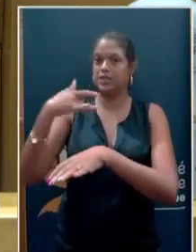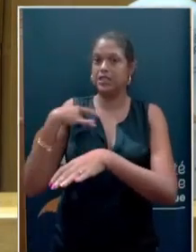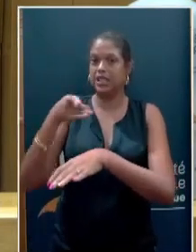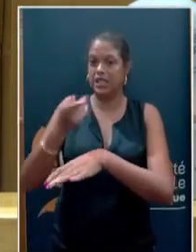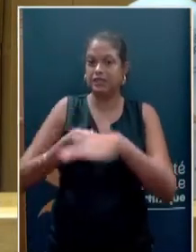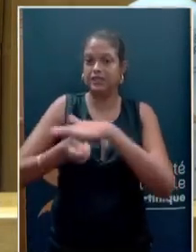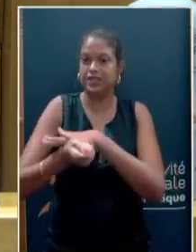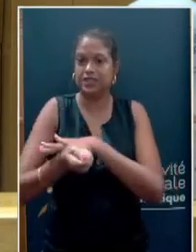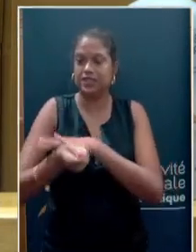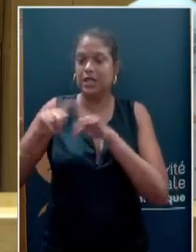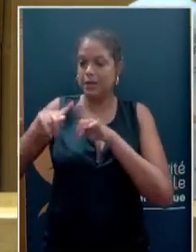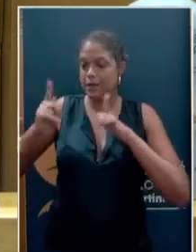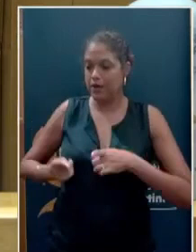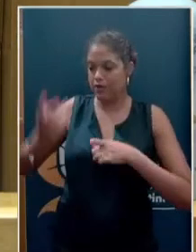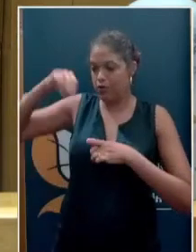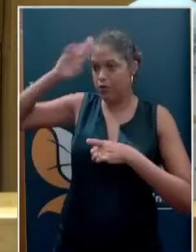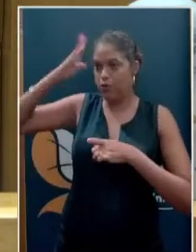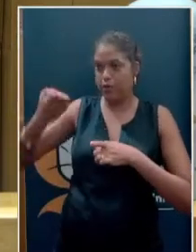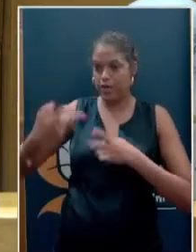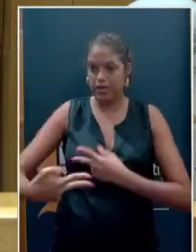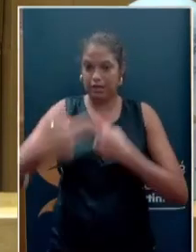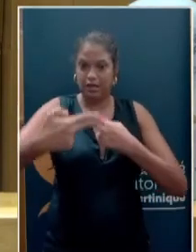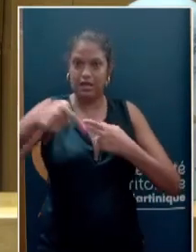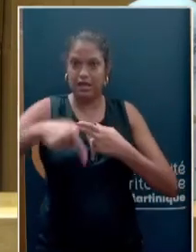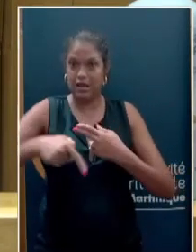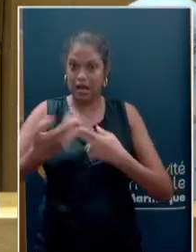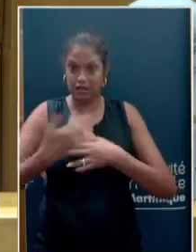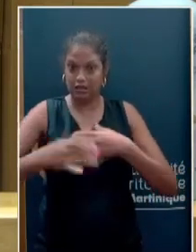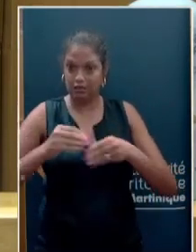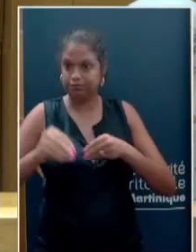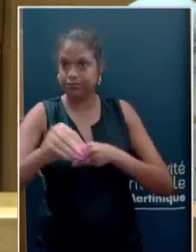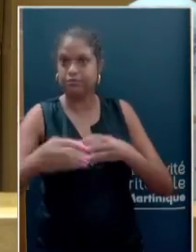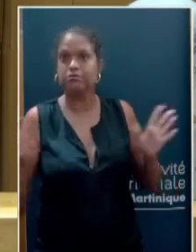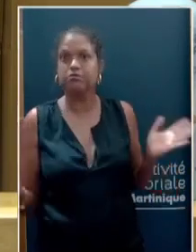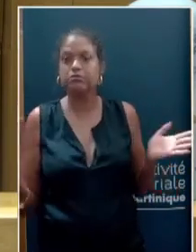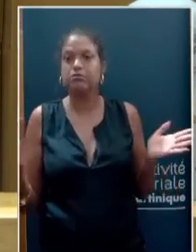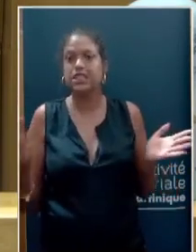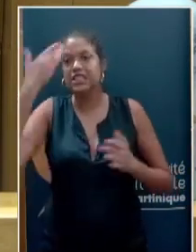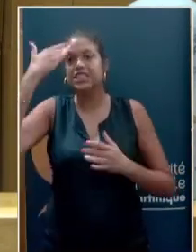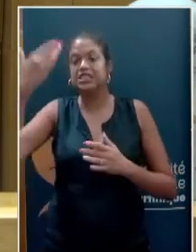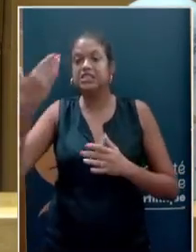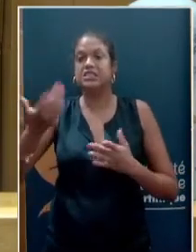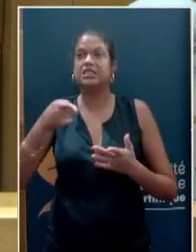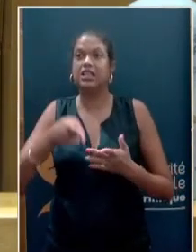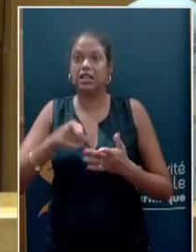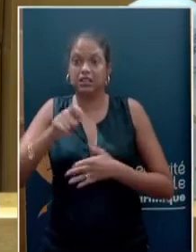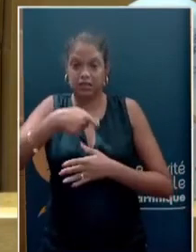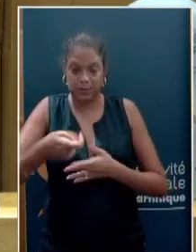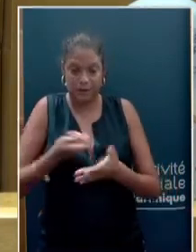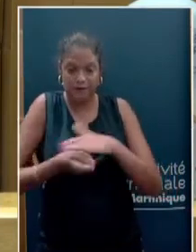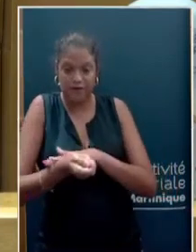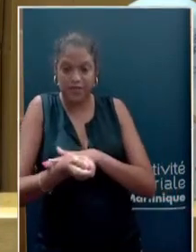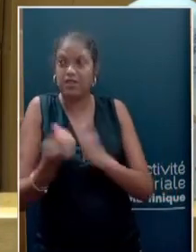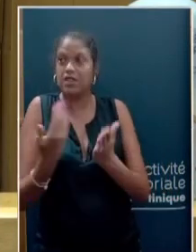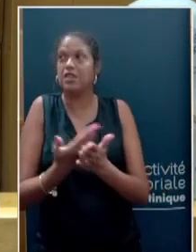européens. Nous avions un délai pour le terminer, le délai est déjà dépassé. Et si il est financé sur le